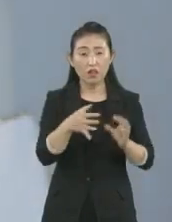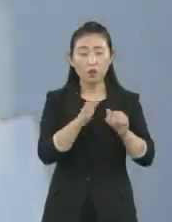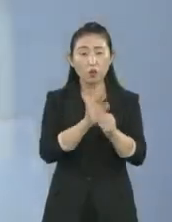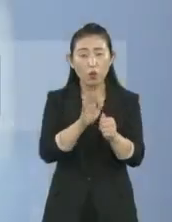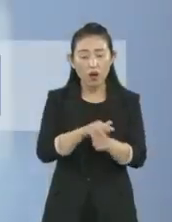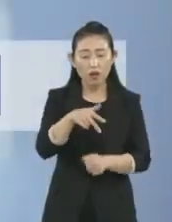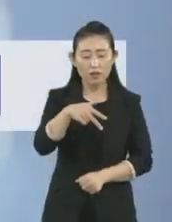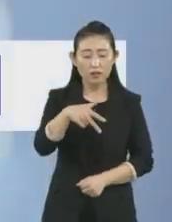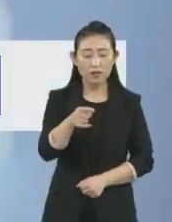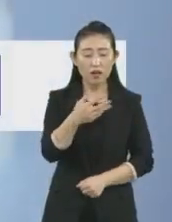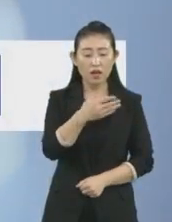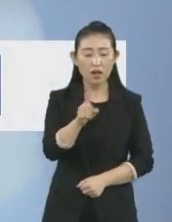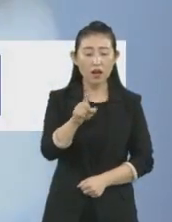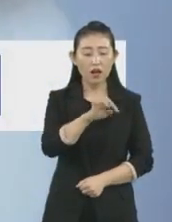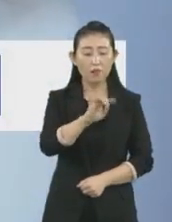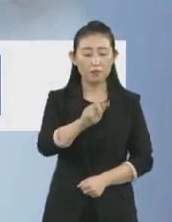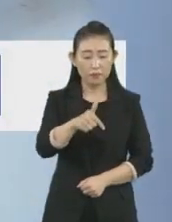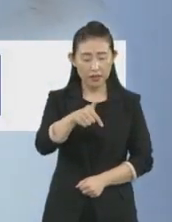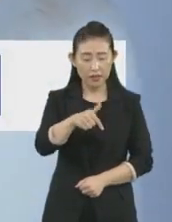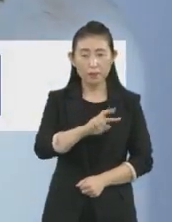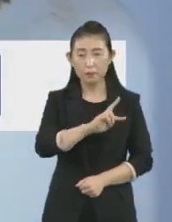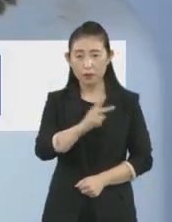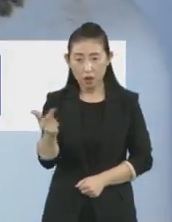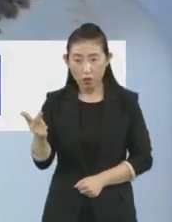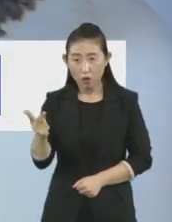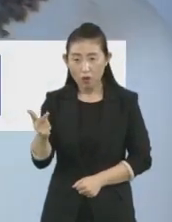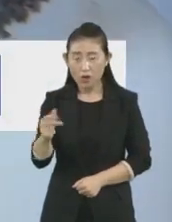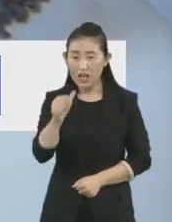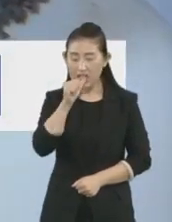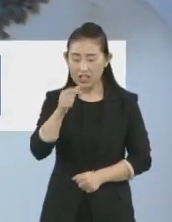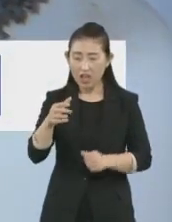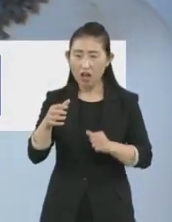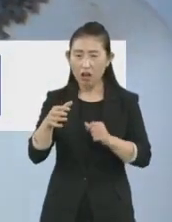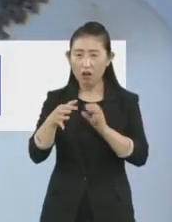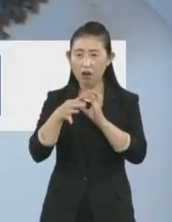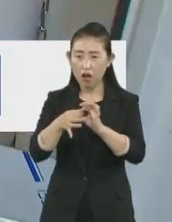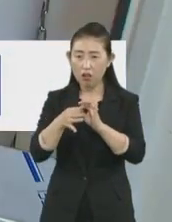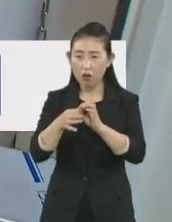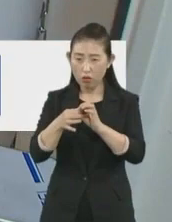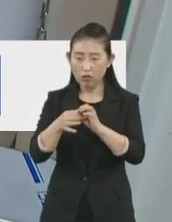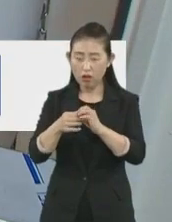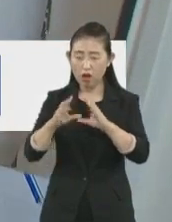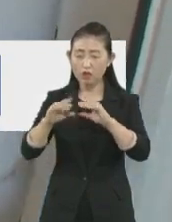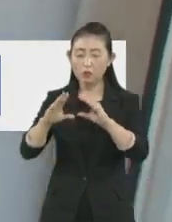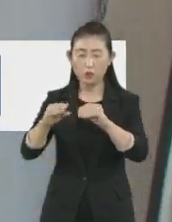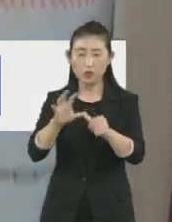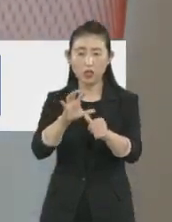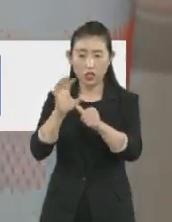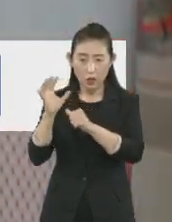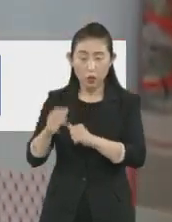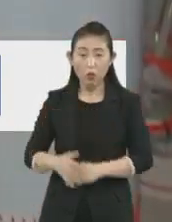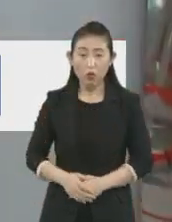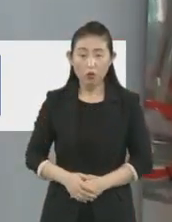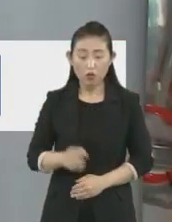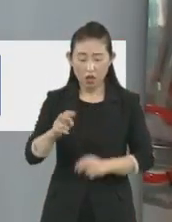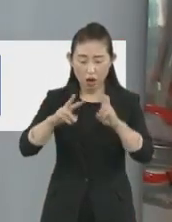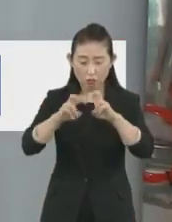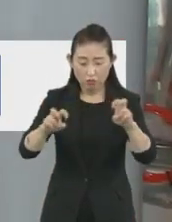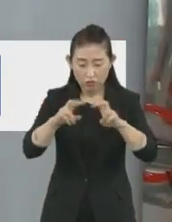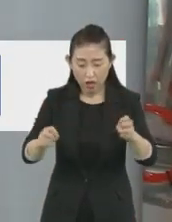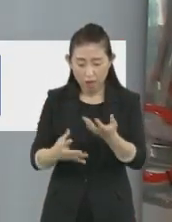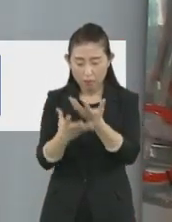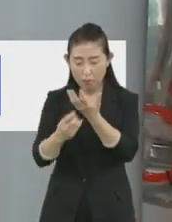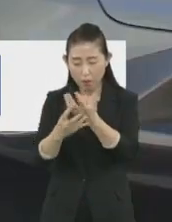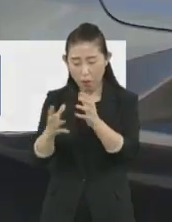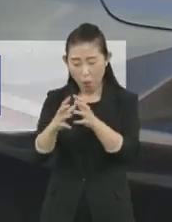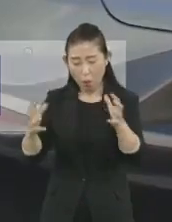대신 표면적이 넓은 금속 스펀지 형태의 촉매를 사용해 열 전달과 암모니아의 분해 효율을